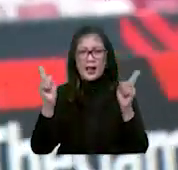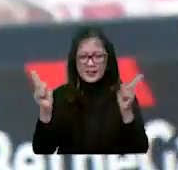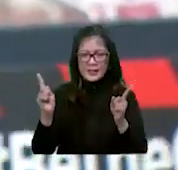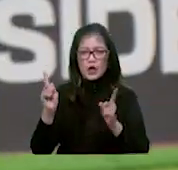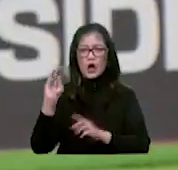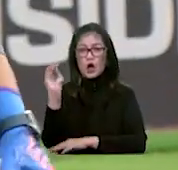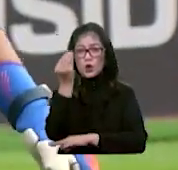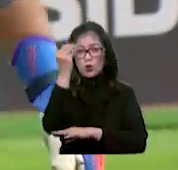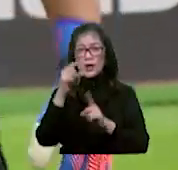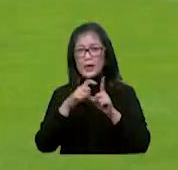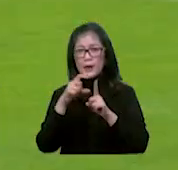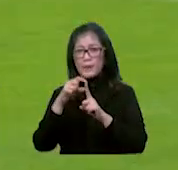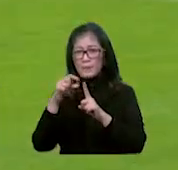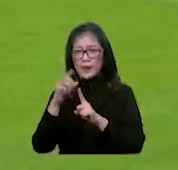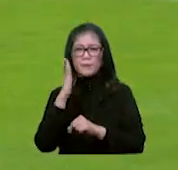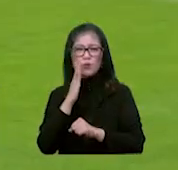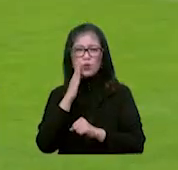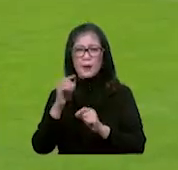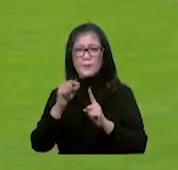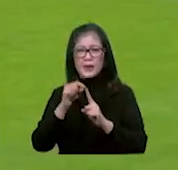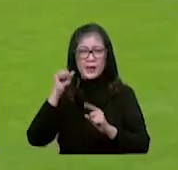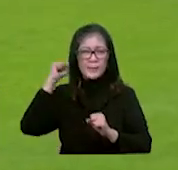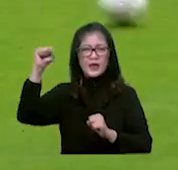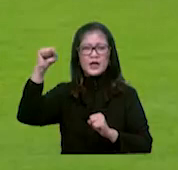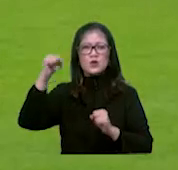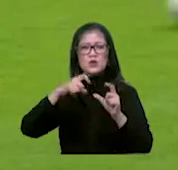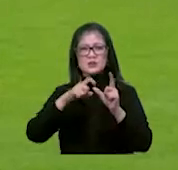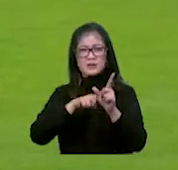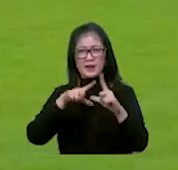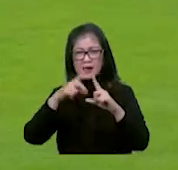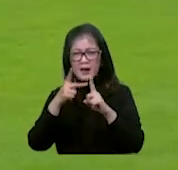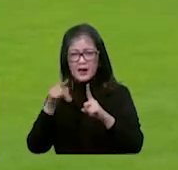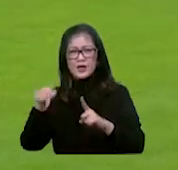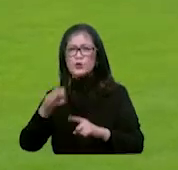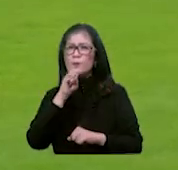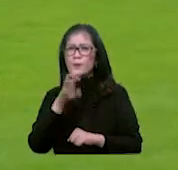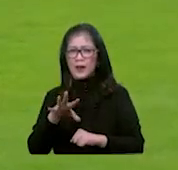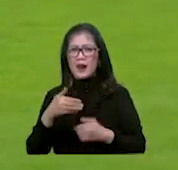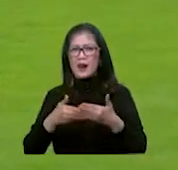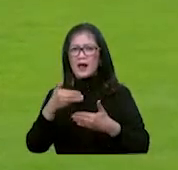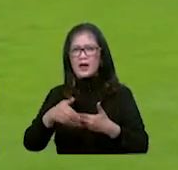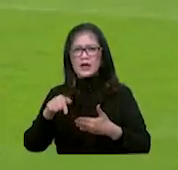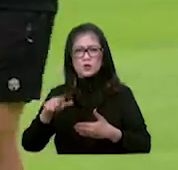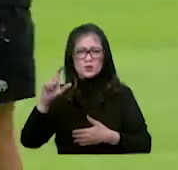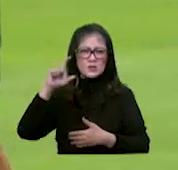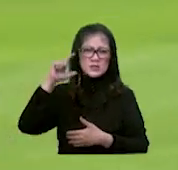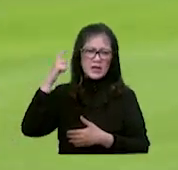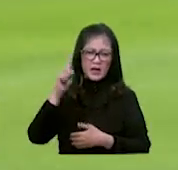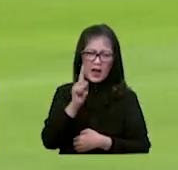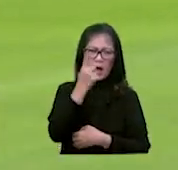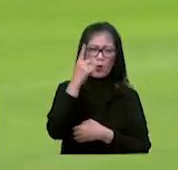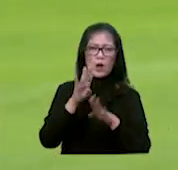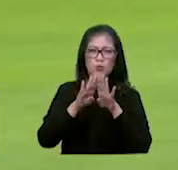DPP Pemuda partai perindo Effendi siap Putra menyatakan laga ini menjadi momentum awal yang membuka jalan Timnas